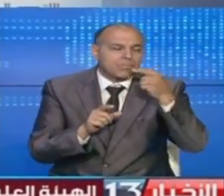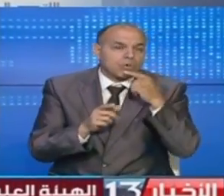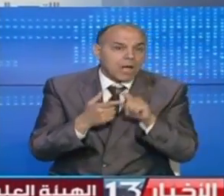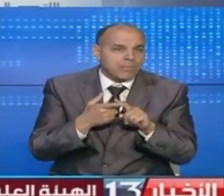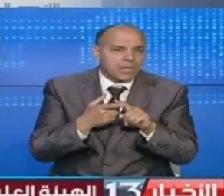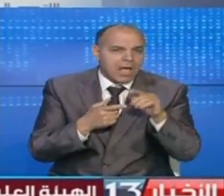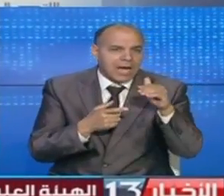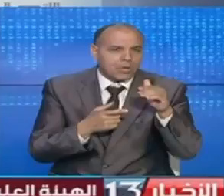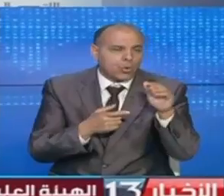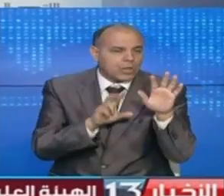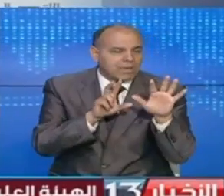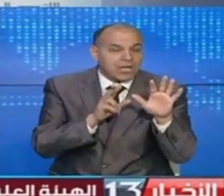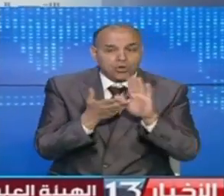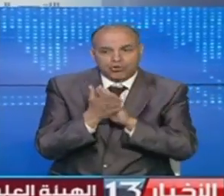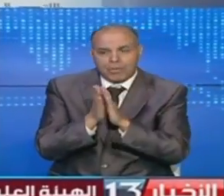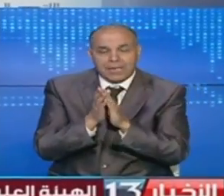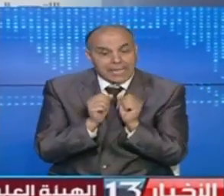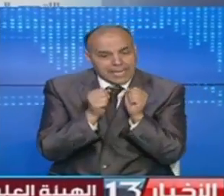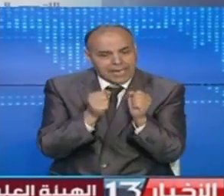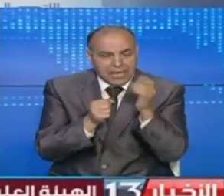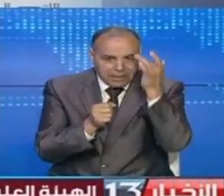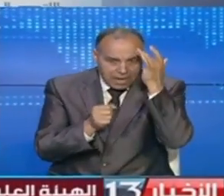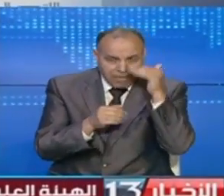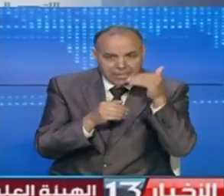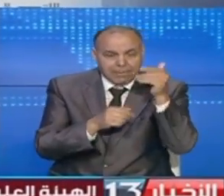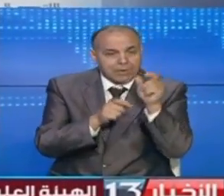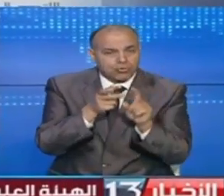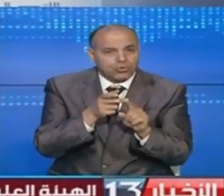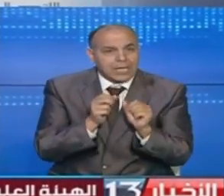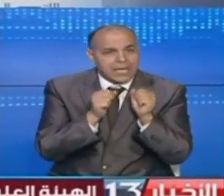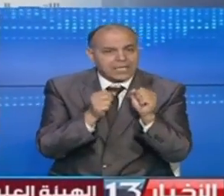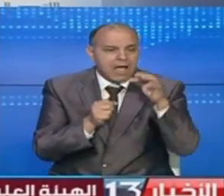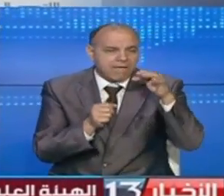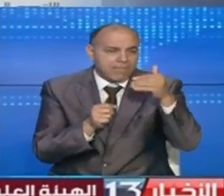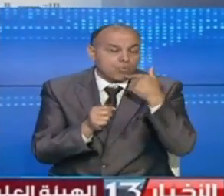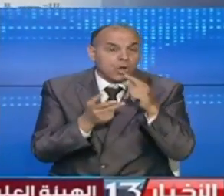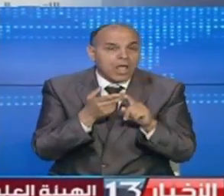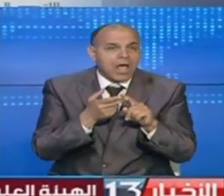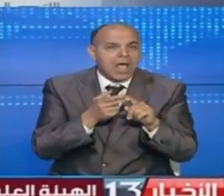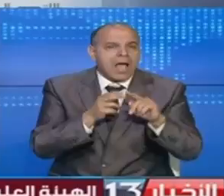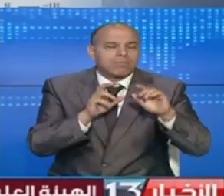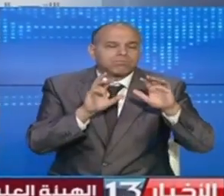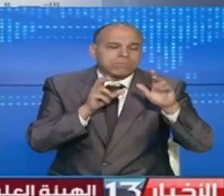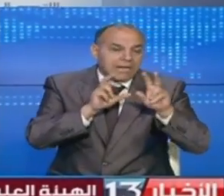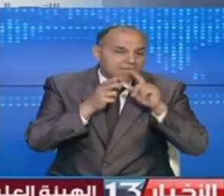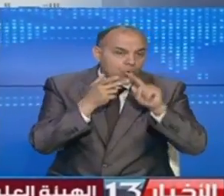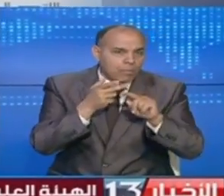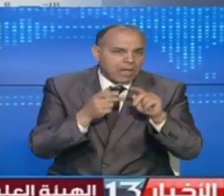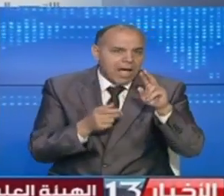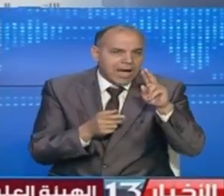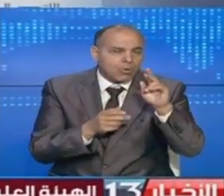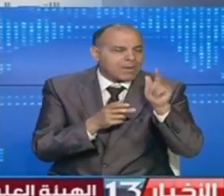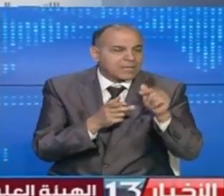راديو 8 منزل بورقيبة، جمعية إرادة للثقافة والتنمية البشرية إرادة أف أم، جمعية بلاتين للإعلام راديو